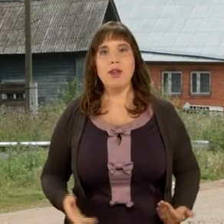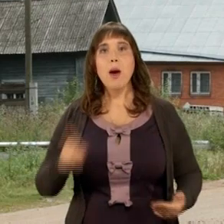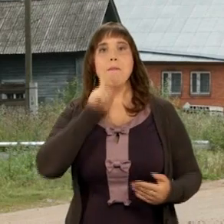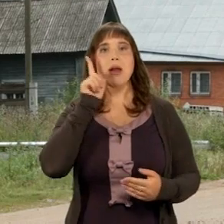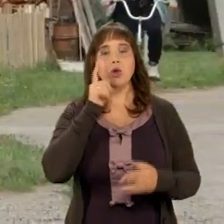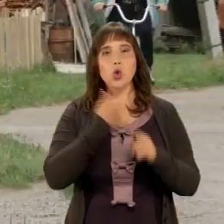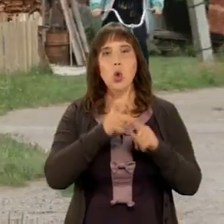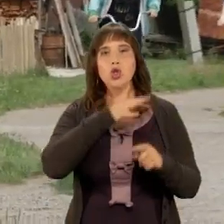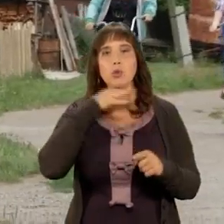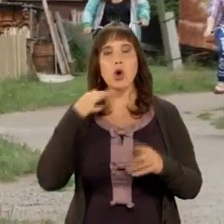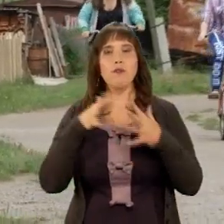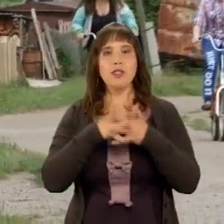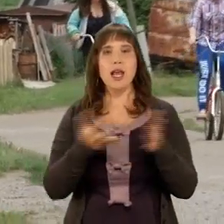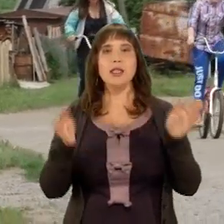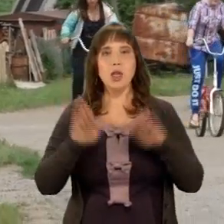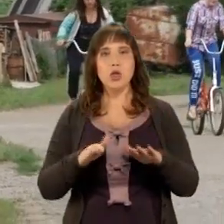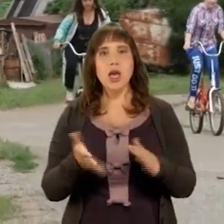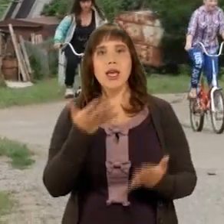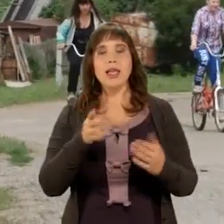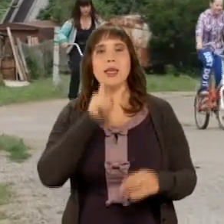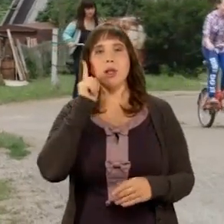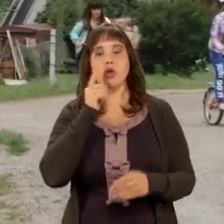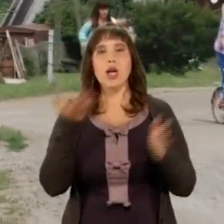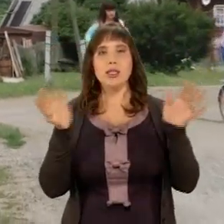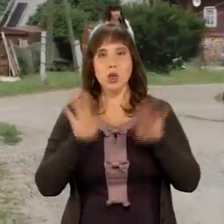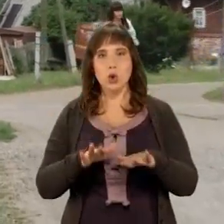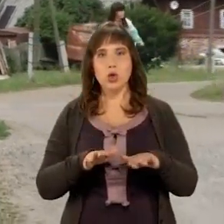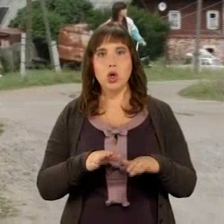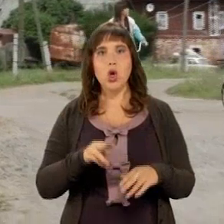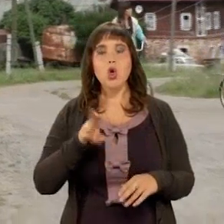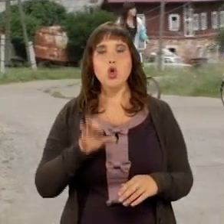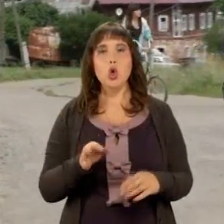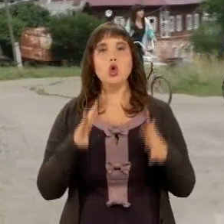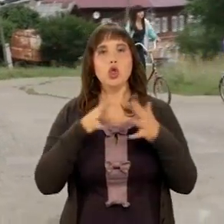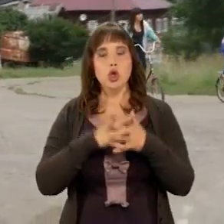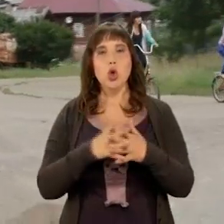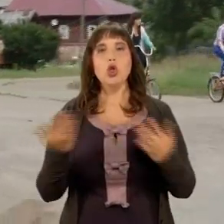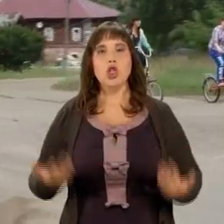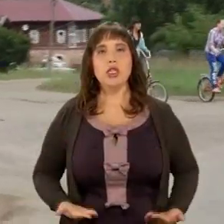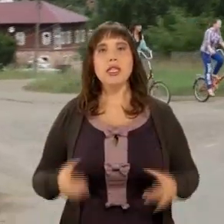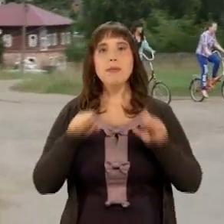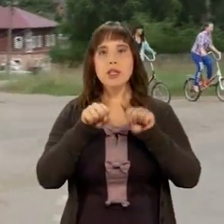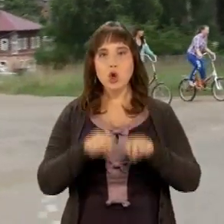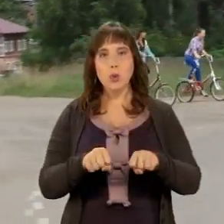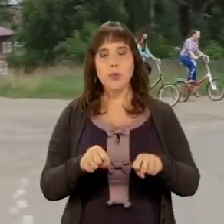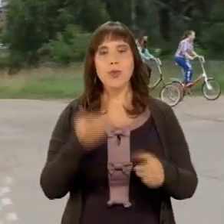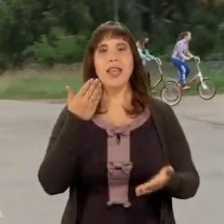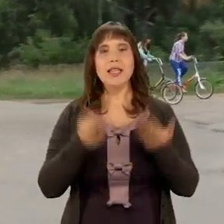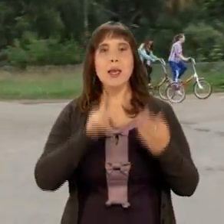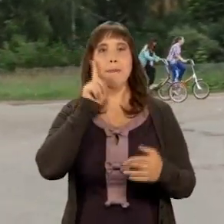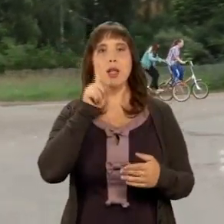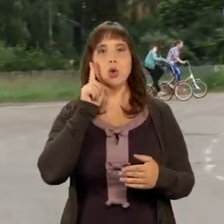проживает. Молодежи очень много в селе остается. Если молодежь остается, значит, село жизненно способно.